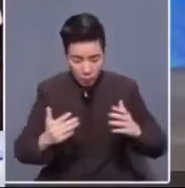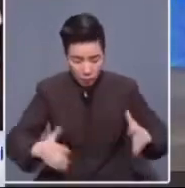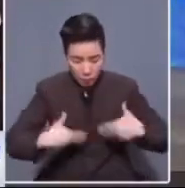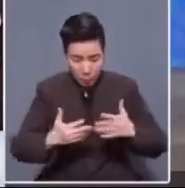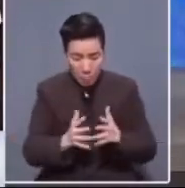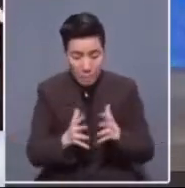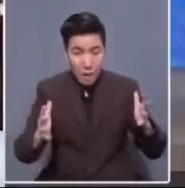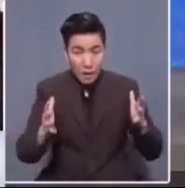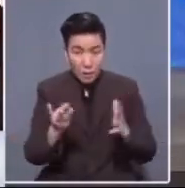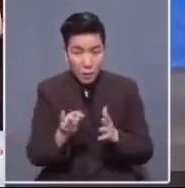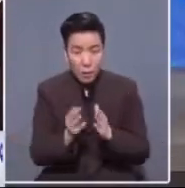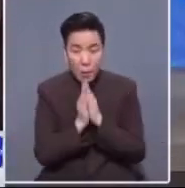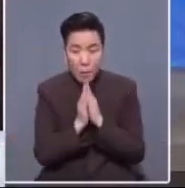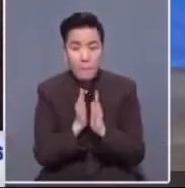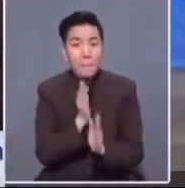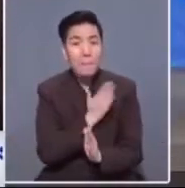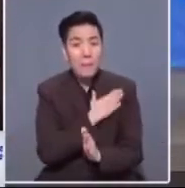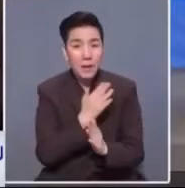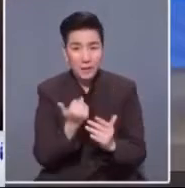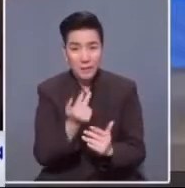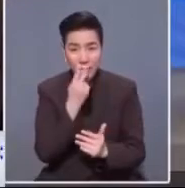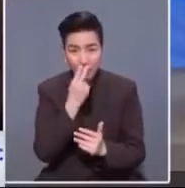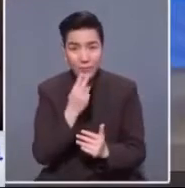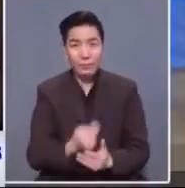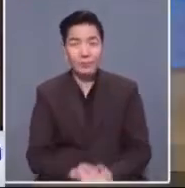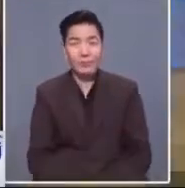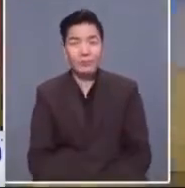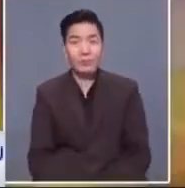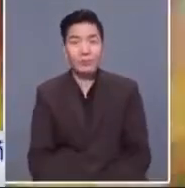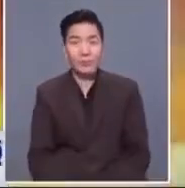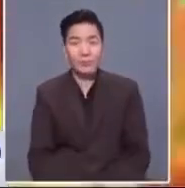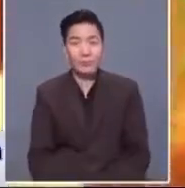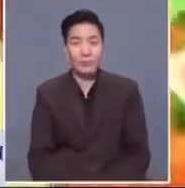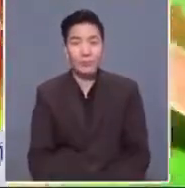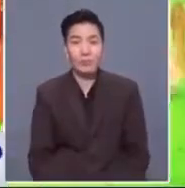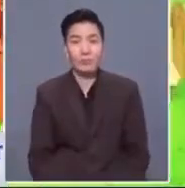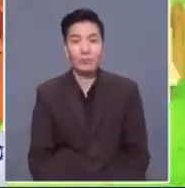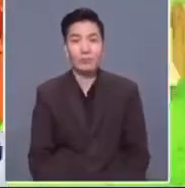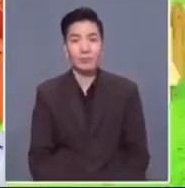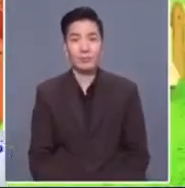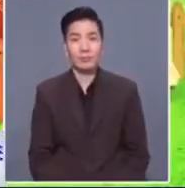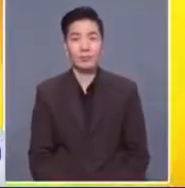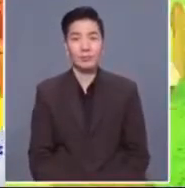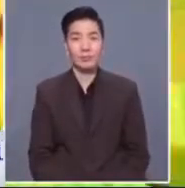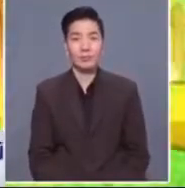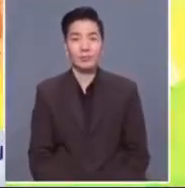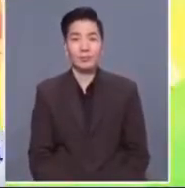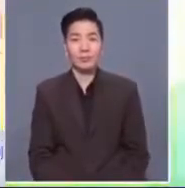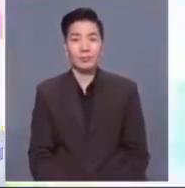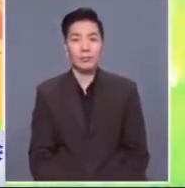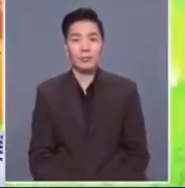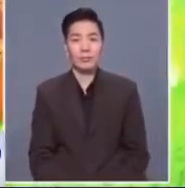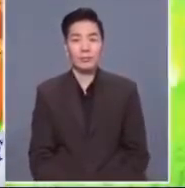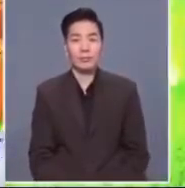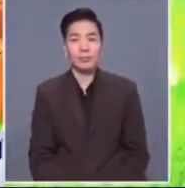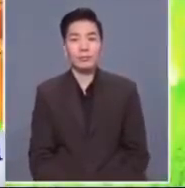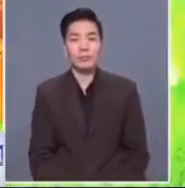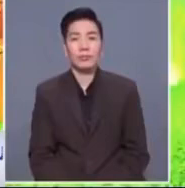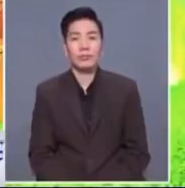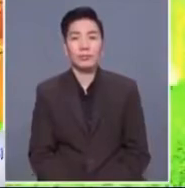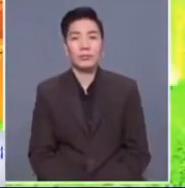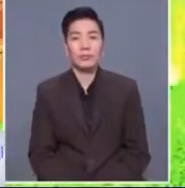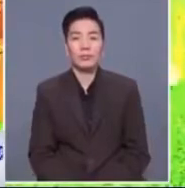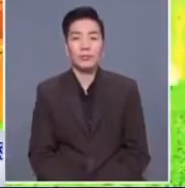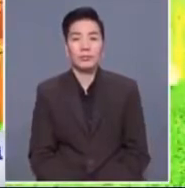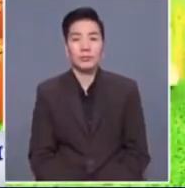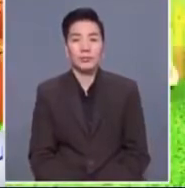ากกว่าเป็นดอกไม้ไหว้พระได้ยังไงกันบ้างไปชมกันเลยค่ะ ผู้รู้คุณค่าประชาชนไทยคือหน้าที่คือหัวใ